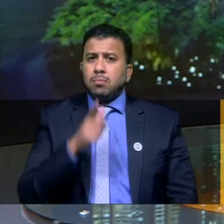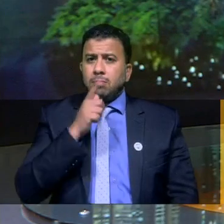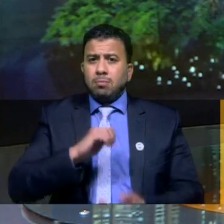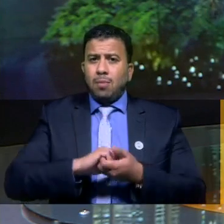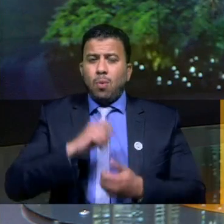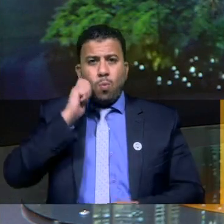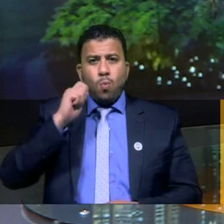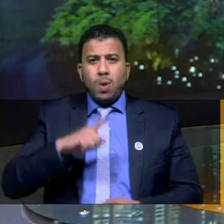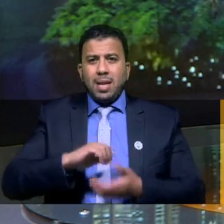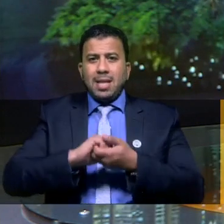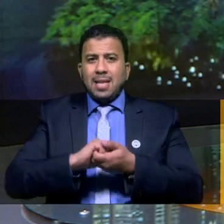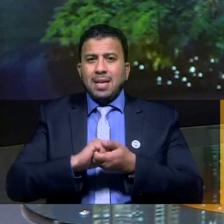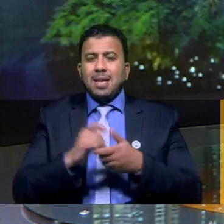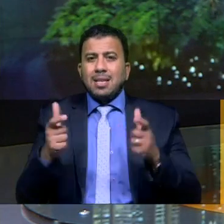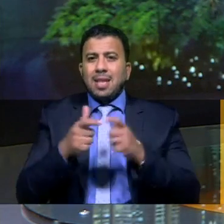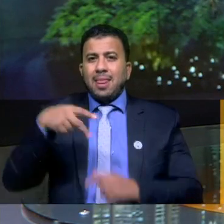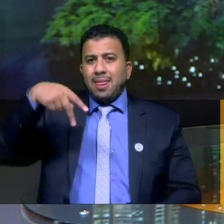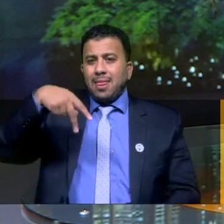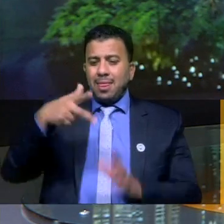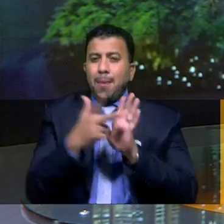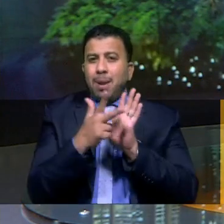يعقد المجلس الوطني الاتحاد جلسته